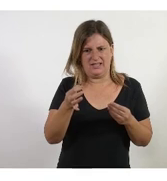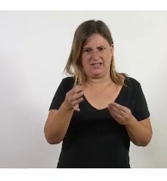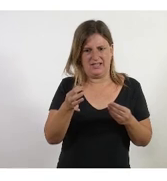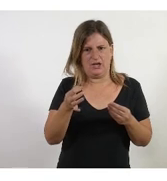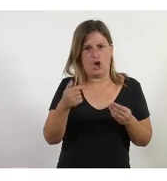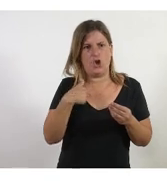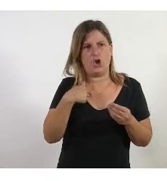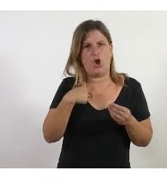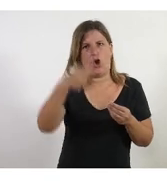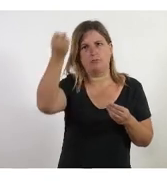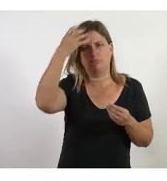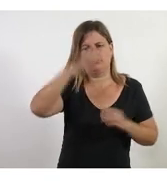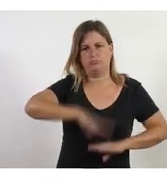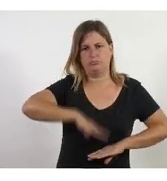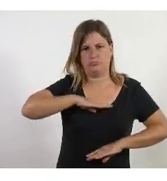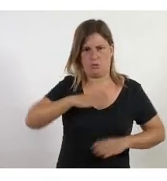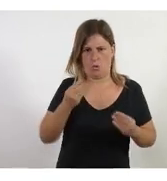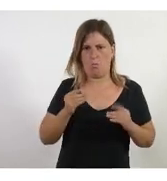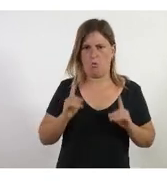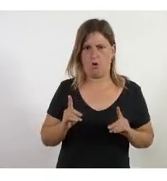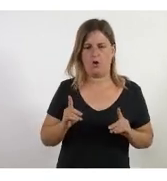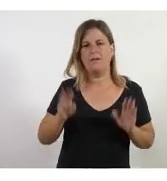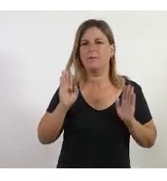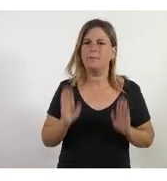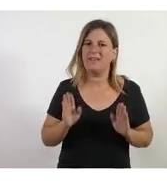totes aquestes experiències acumulades. Però